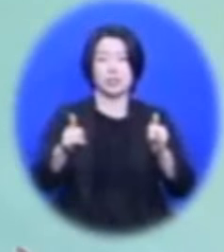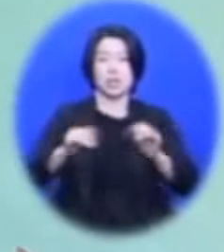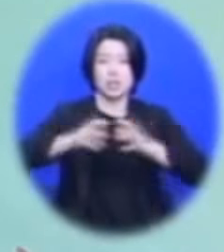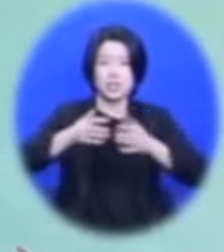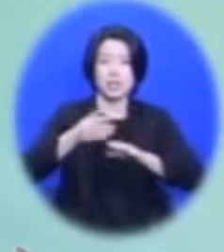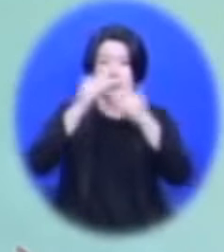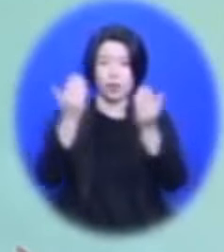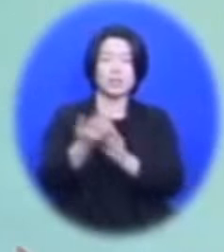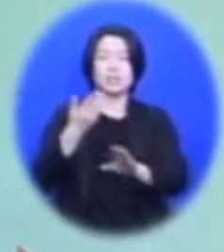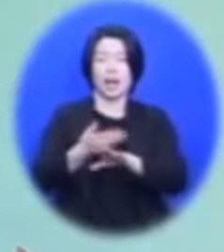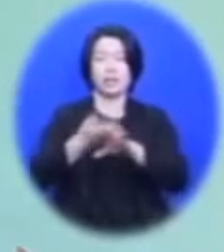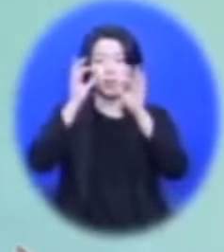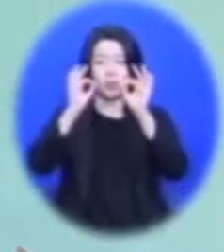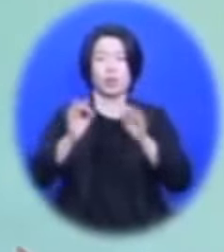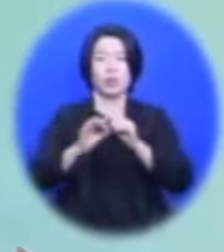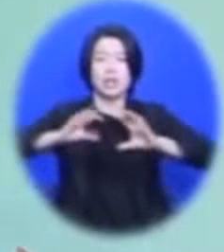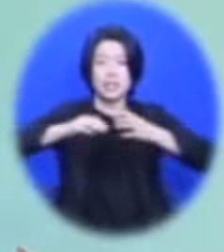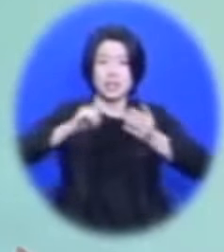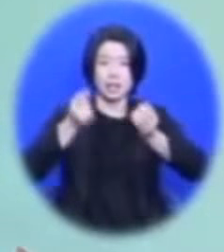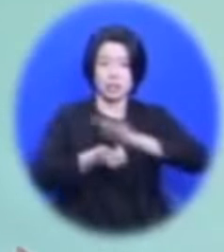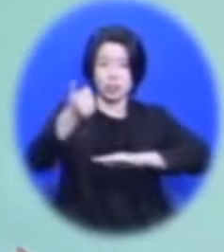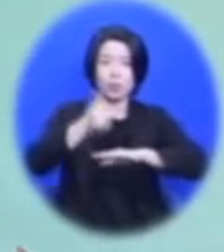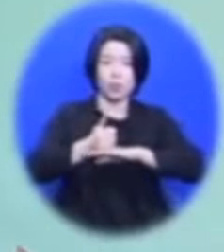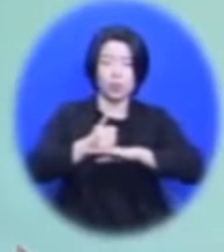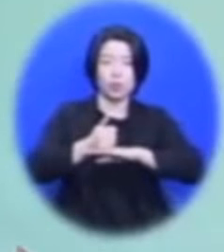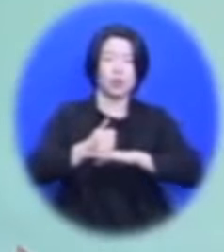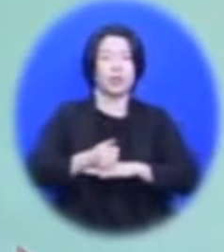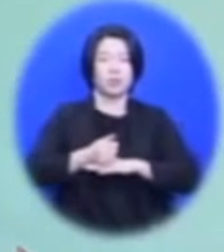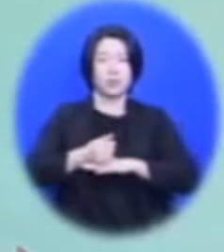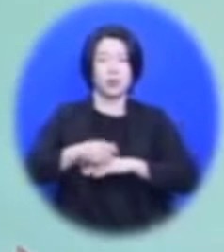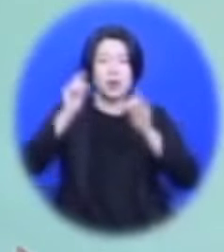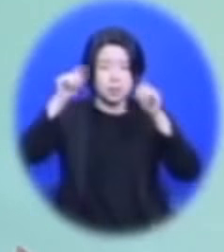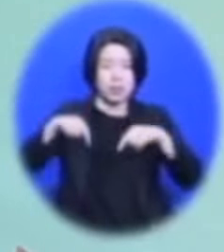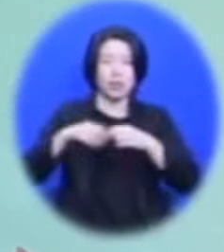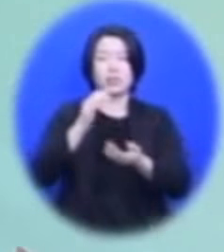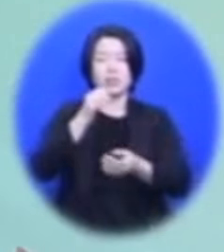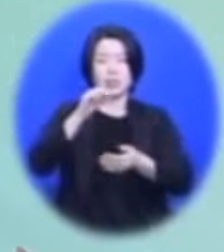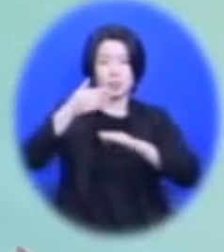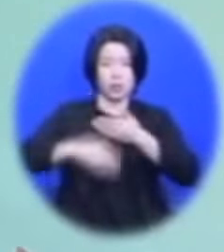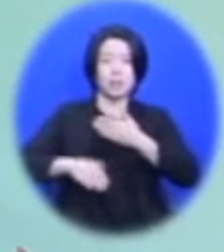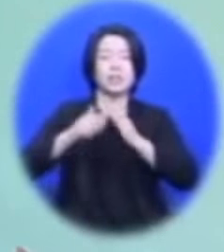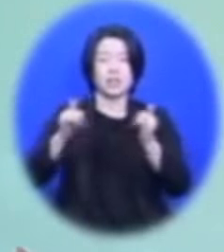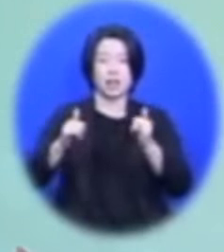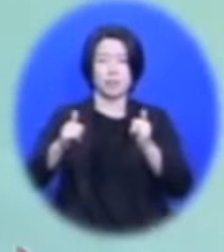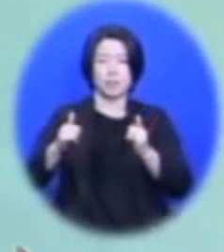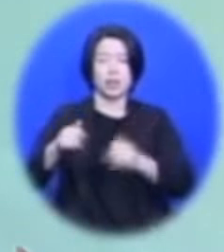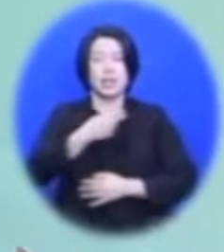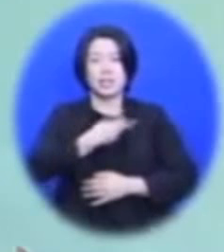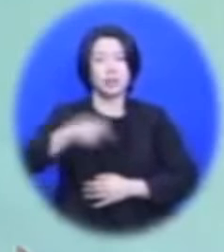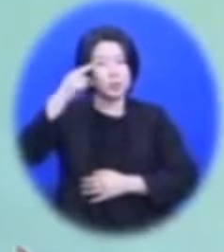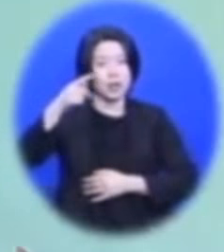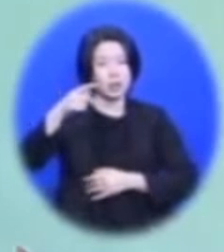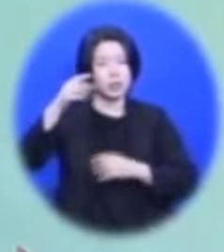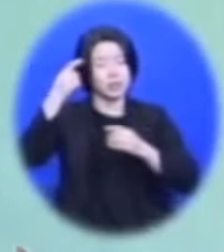보여요. 세상 성공, 미련 남는 사람들, 사도 바울 주목해 보셔야 돼요. 사도